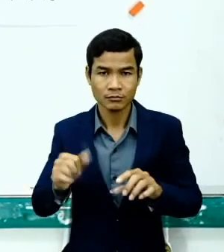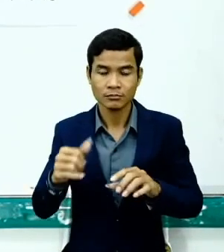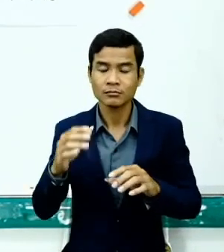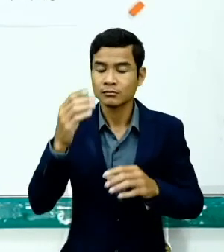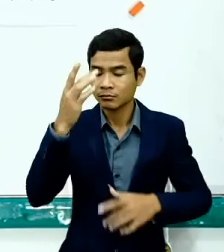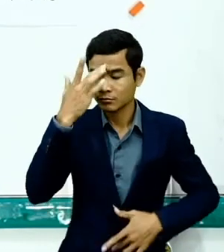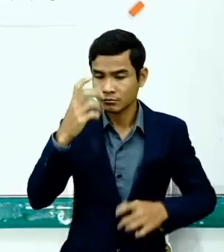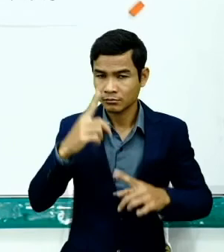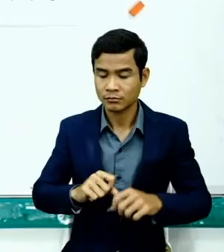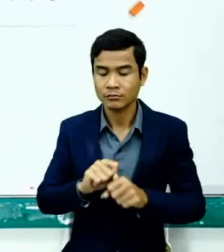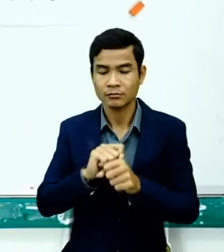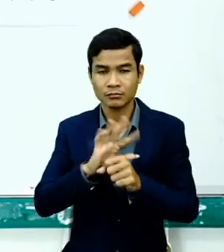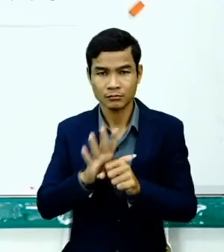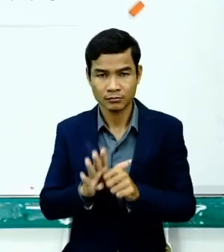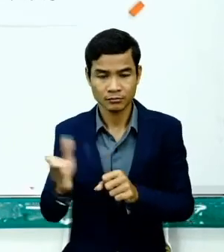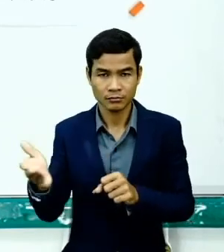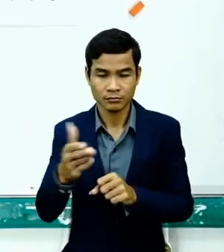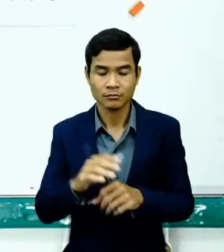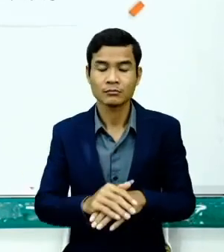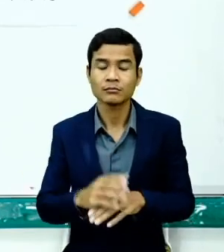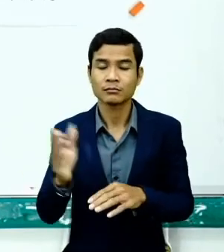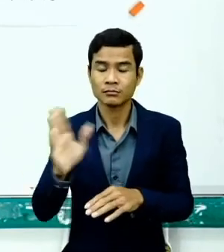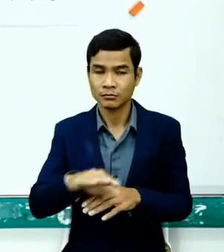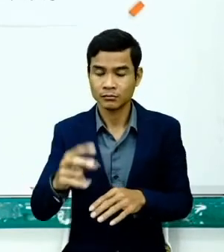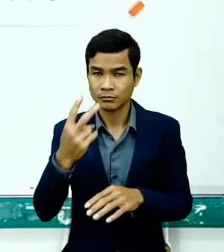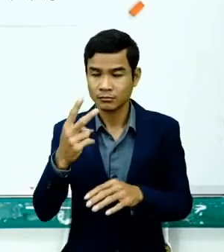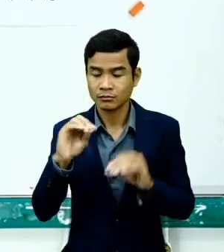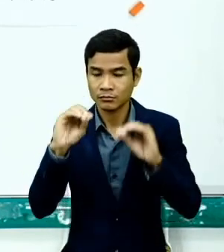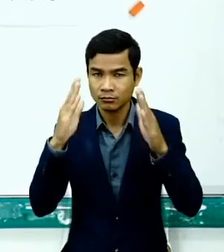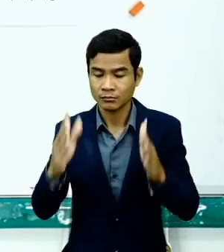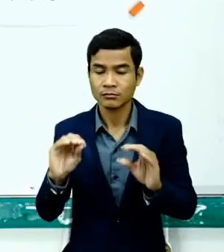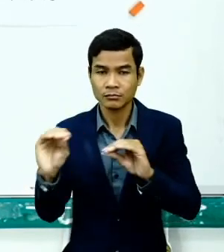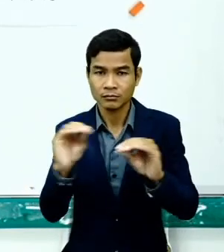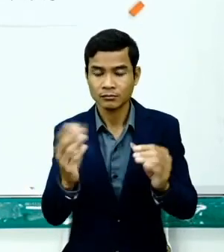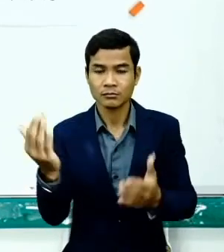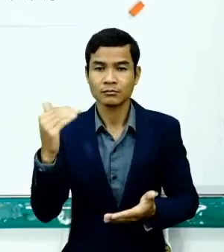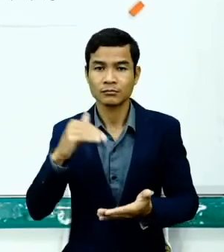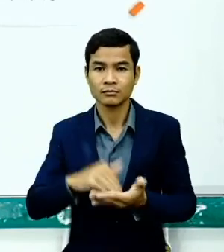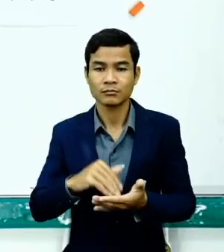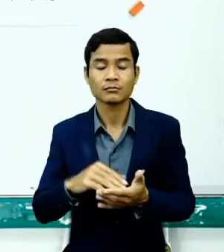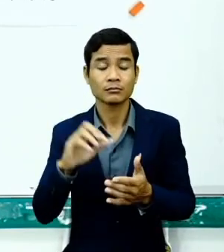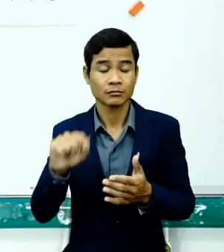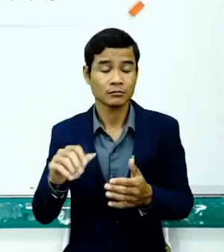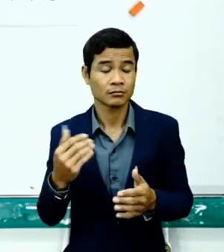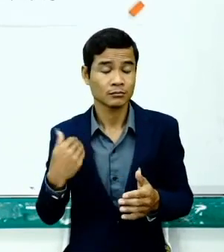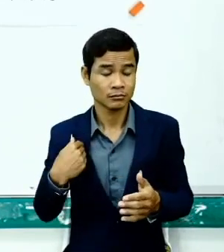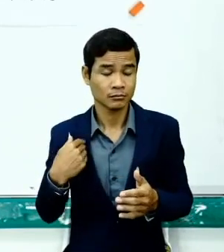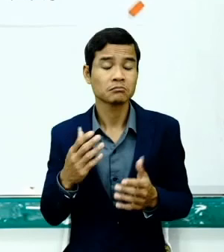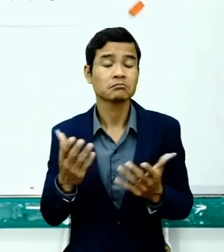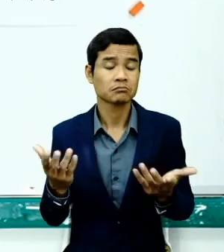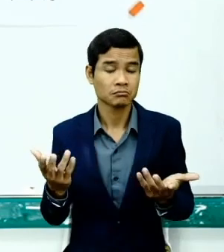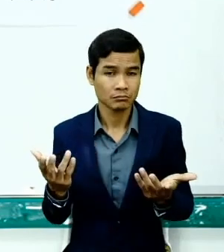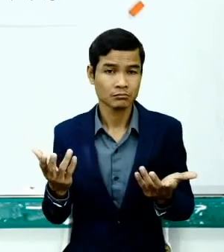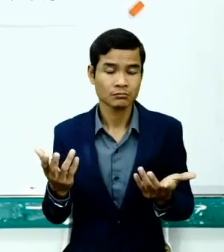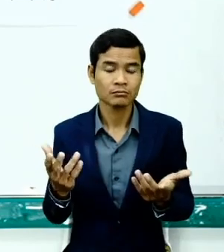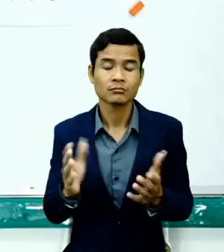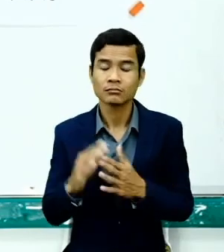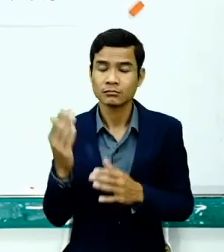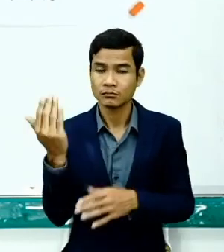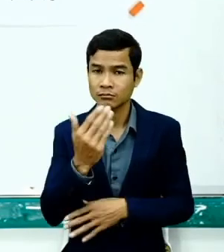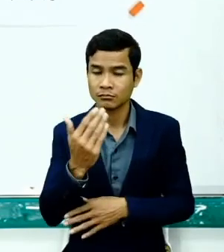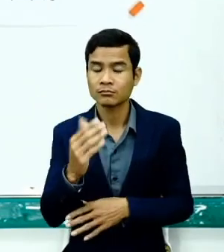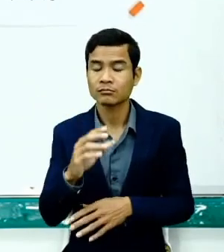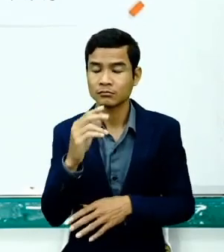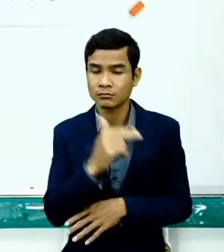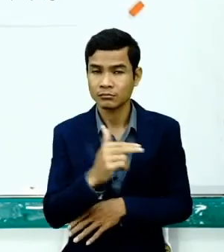គឺជំងឺ COVID-19 កូនអាចមើលការបង្រៀនរបស់អ្នកគ្រូចាឡើងវិញនៅក្នុងចានៅលើកញ្ចក់ទូរ